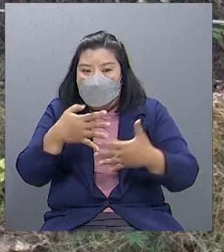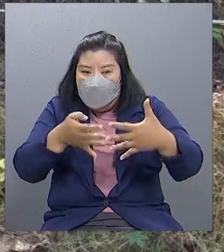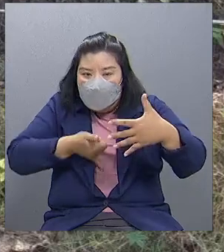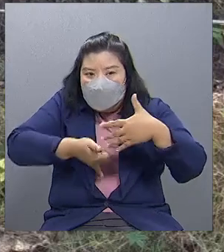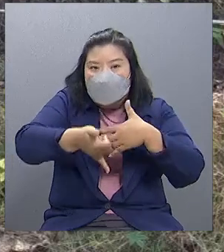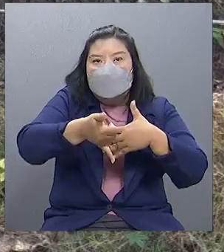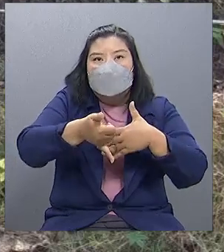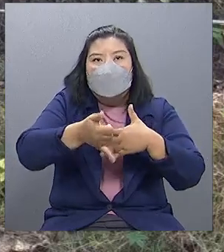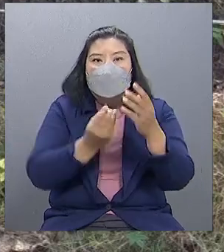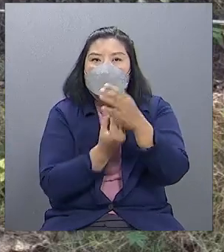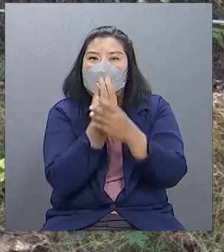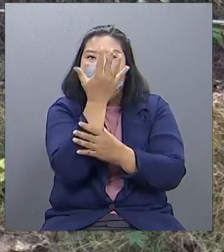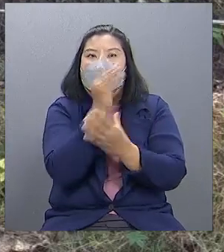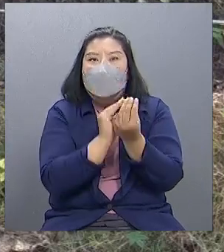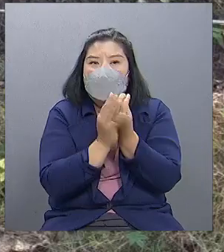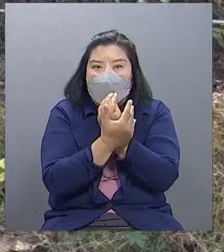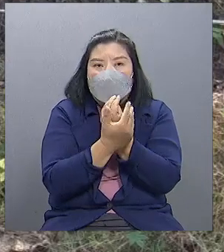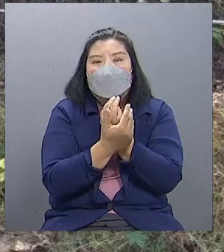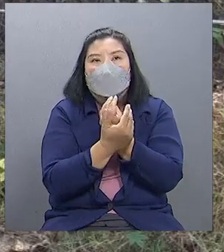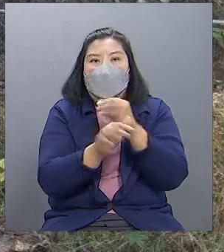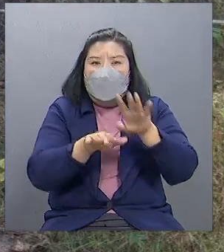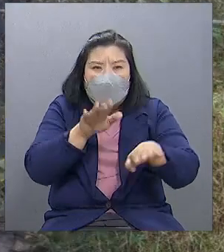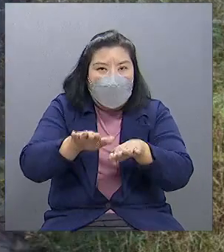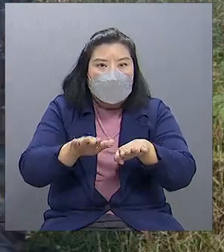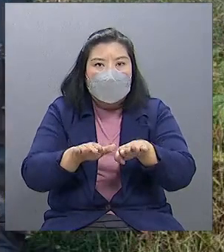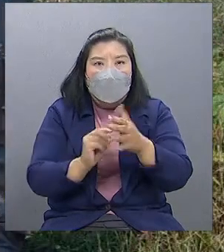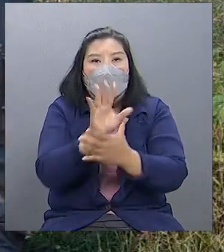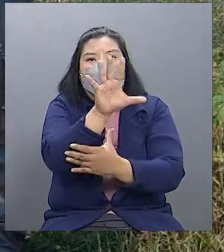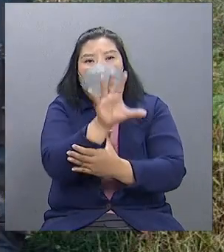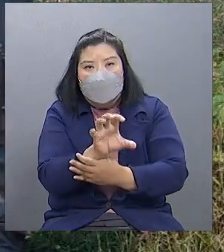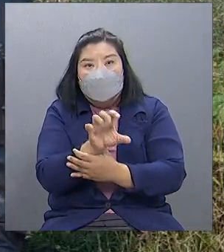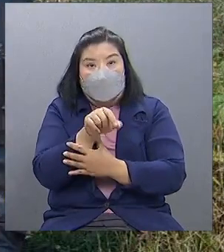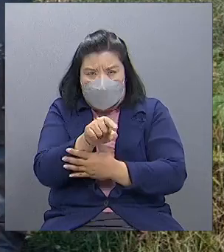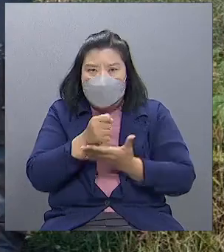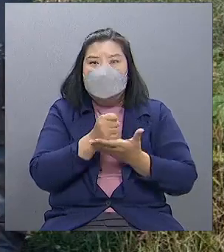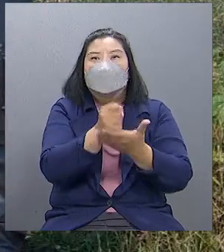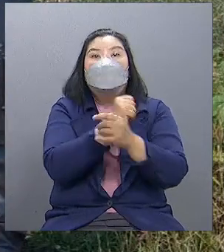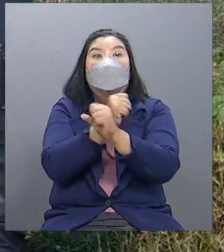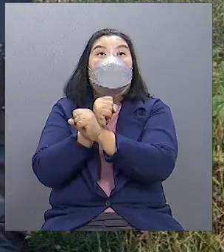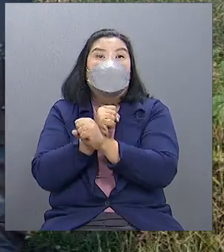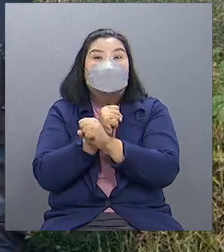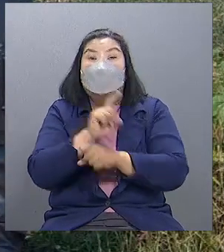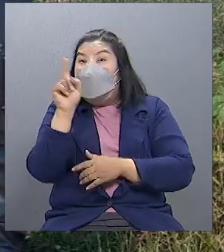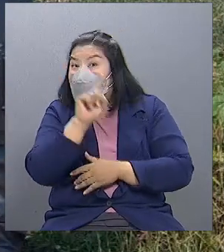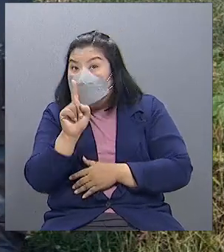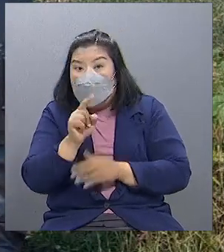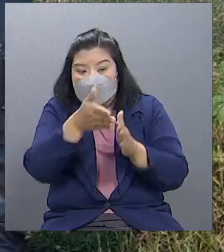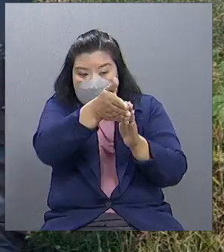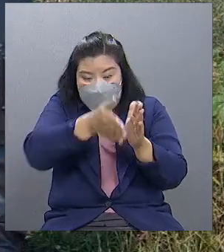ก้ปัญแล้วก็เอโครกอาเข้ไป